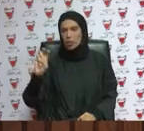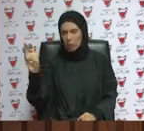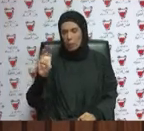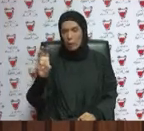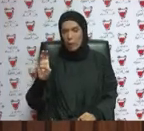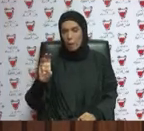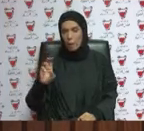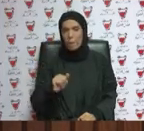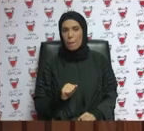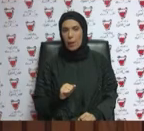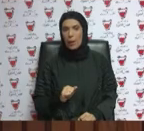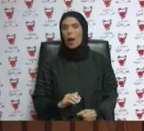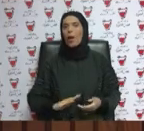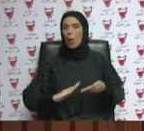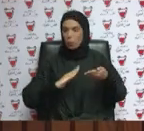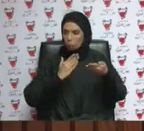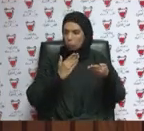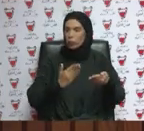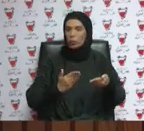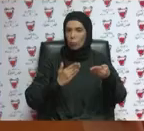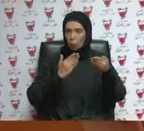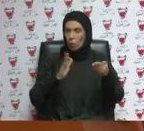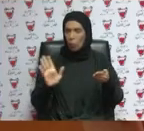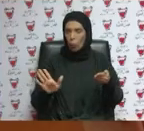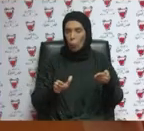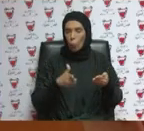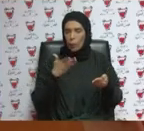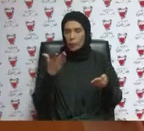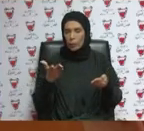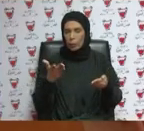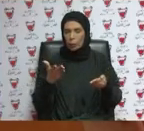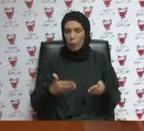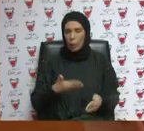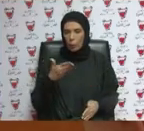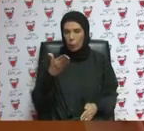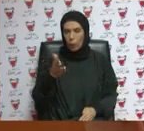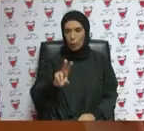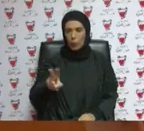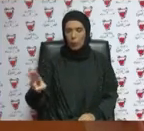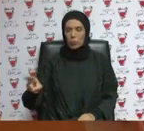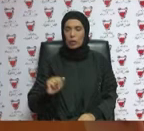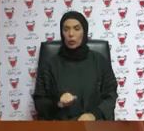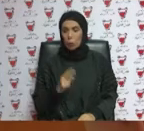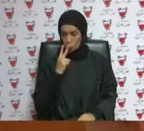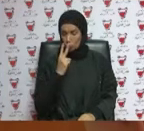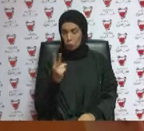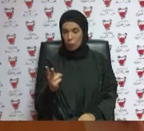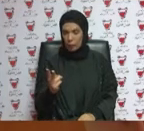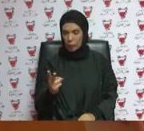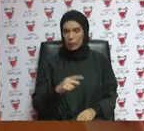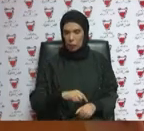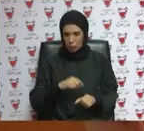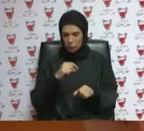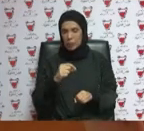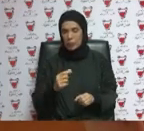احنا ودنا تكون في مساهمات اكثر فاعليه، ودنا نشوف وين المبادرات هذه، ودنا نلمسها. في ناس تساهم